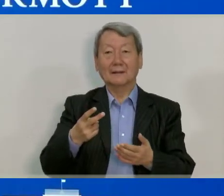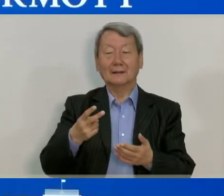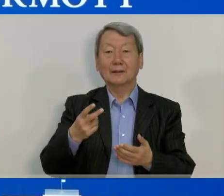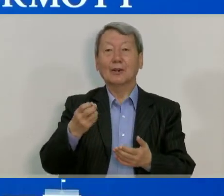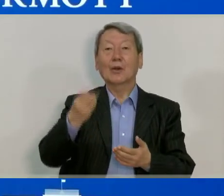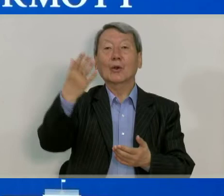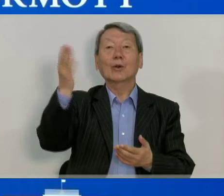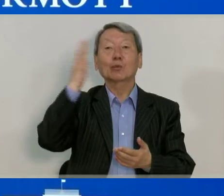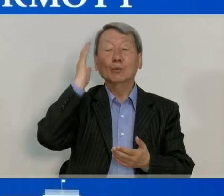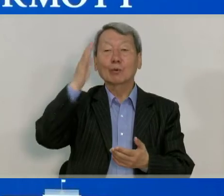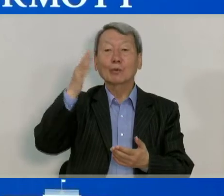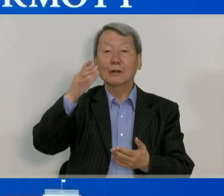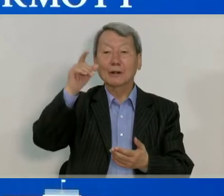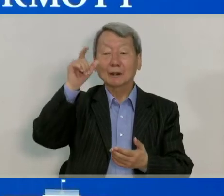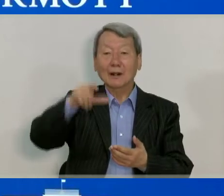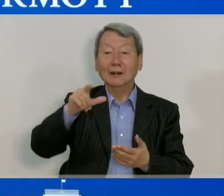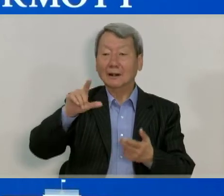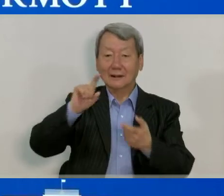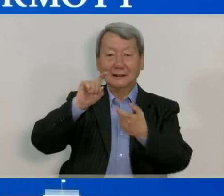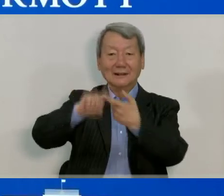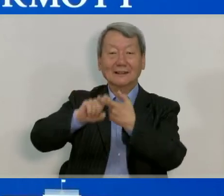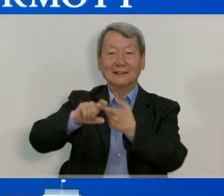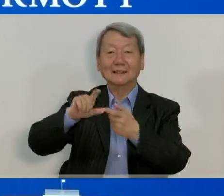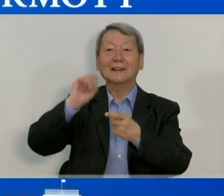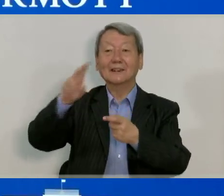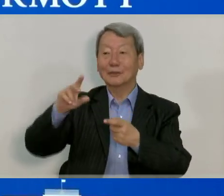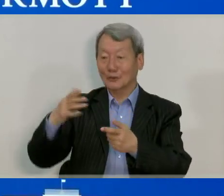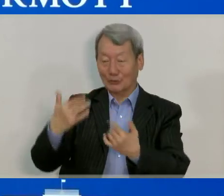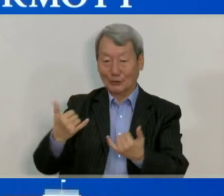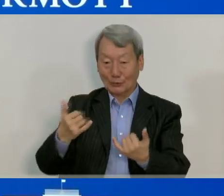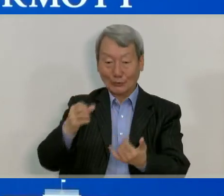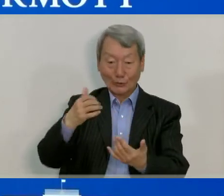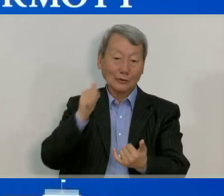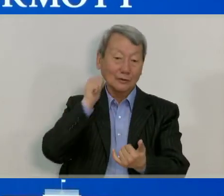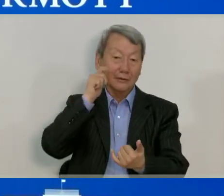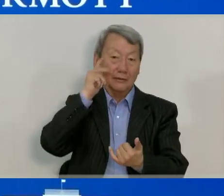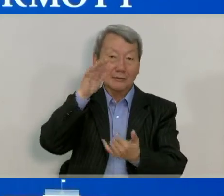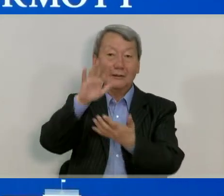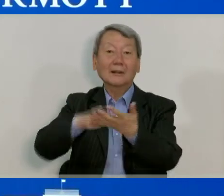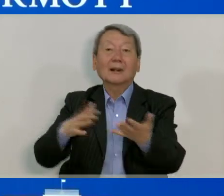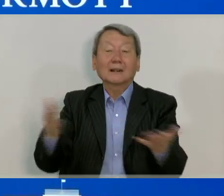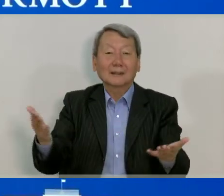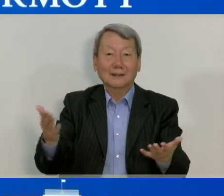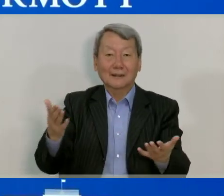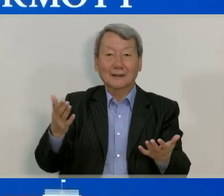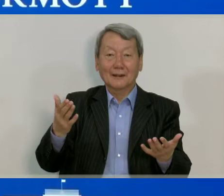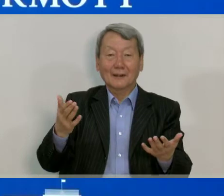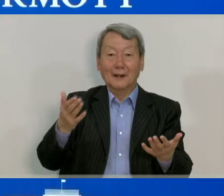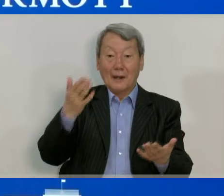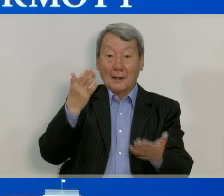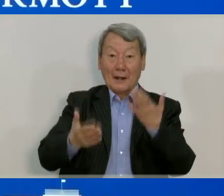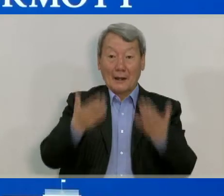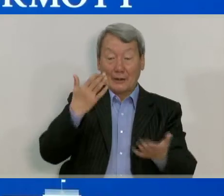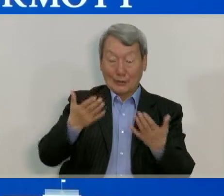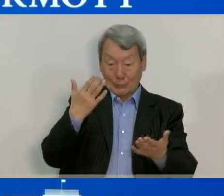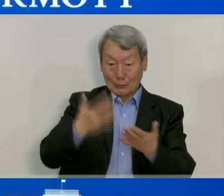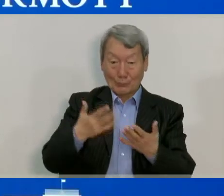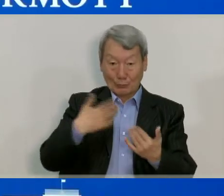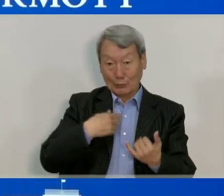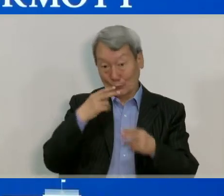посмотреть, каков будет потенциал развития эпидситуации дальше. И если будут